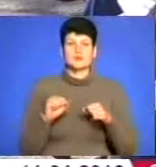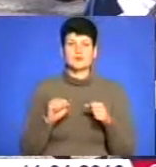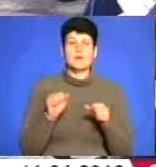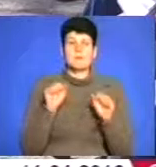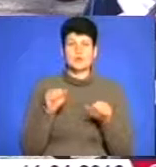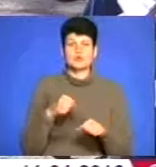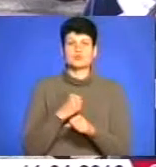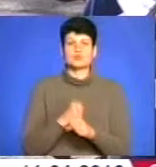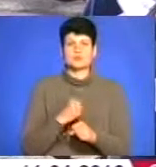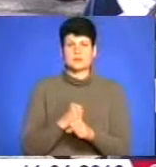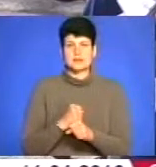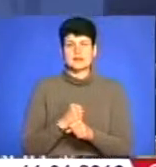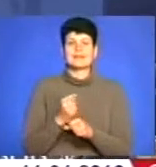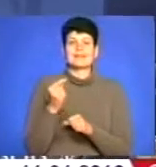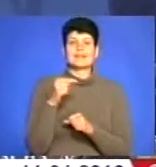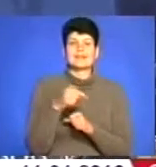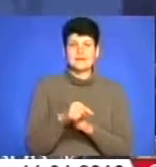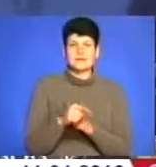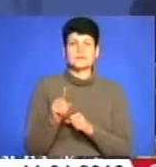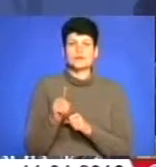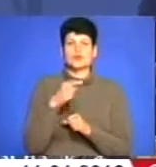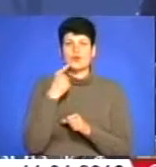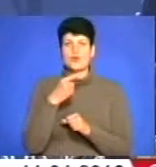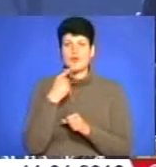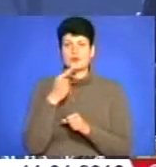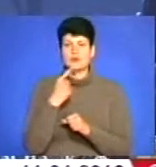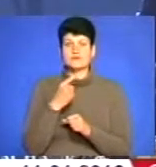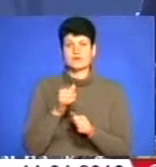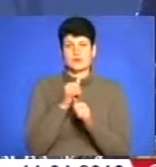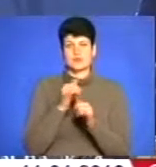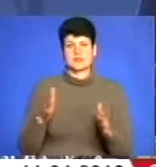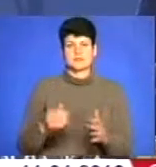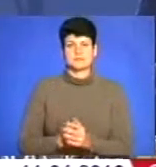зробити те, що казав хтось, неможливе.